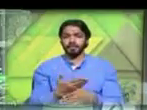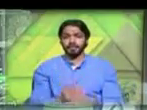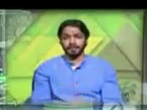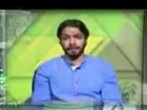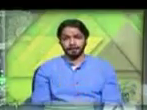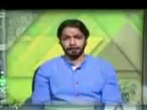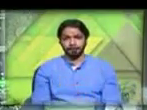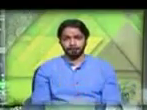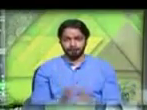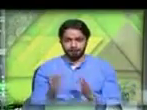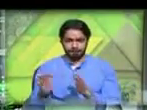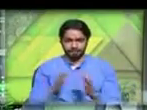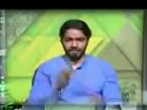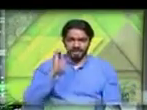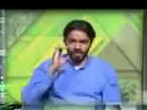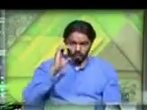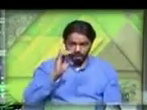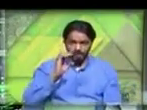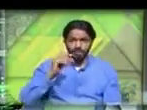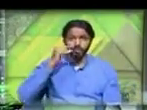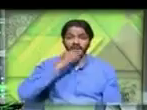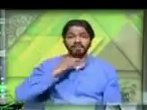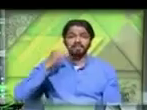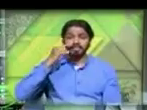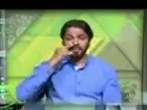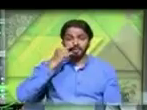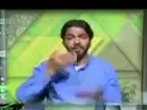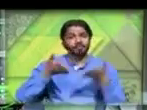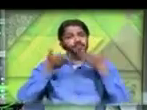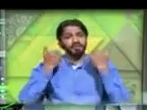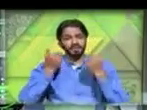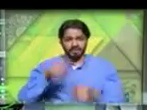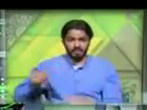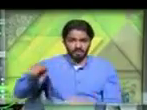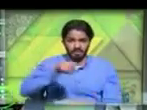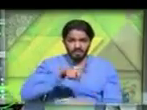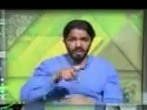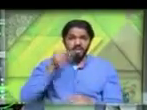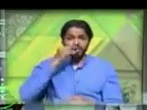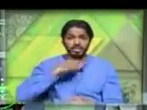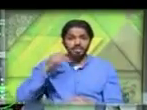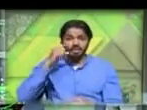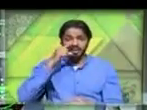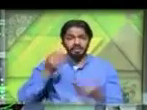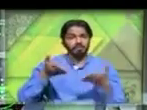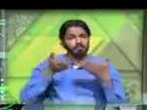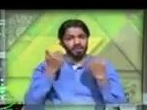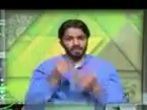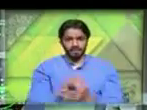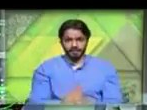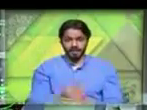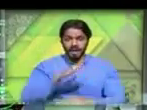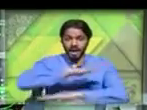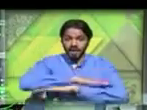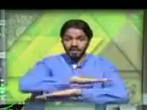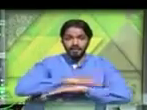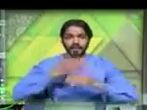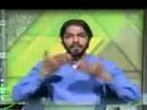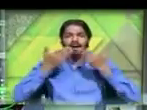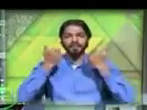لا، لقلة الدين ولرقة الدين. الله أكبر. نعم، لرقة الدين في قلوبنا، في